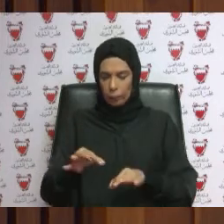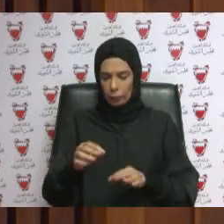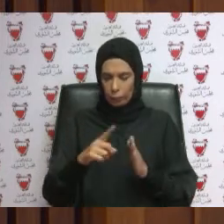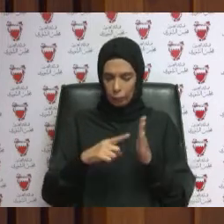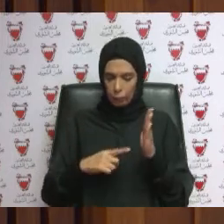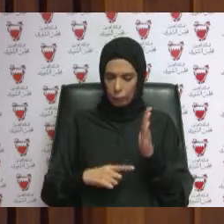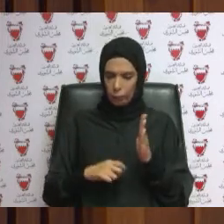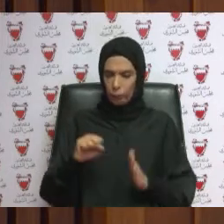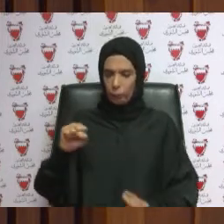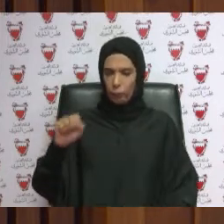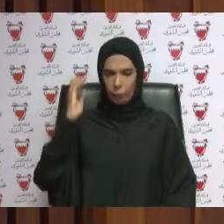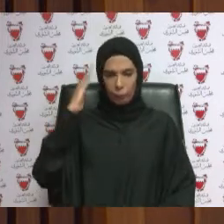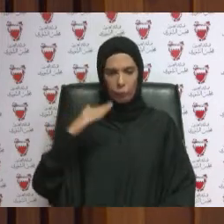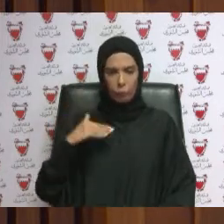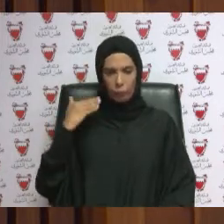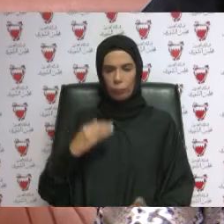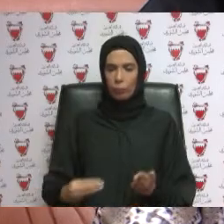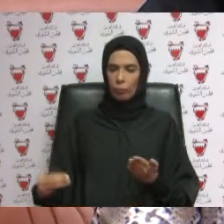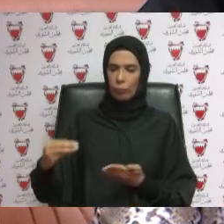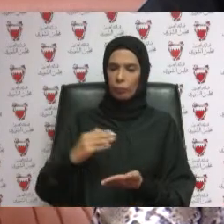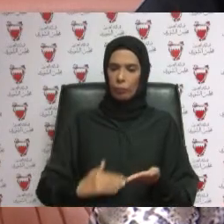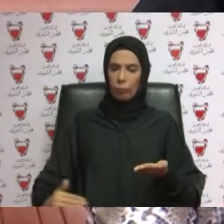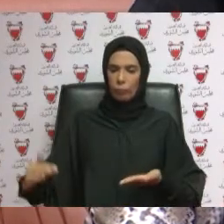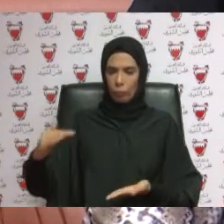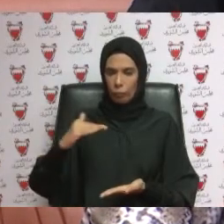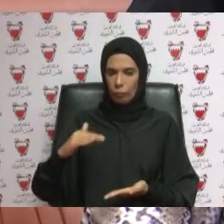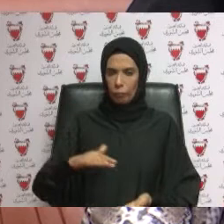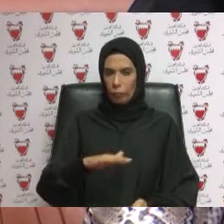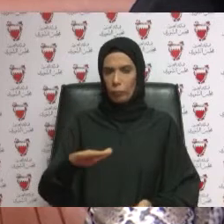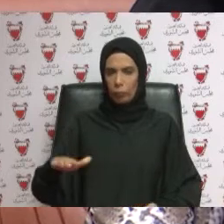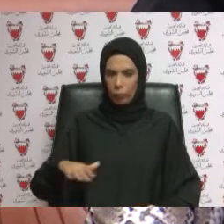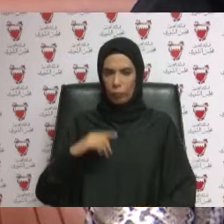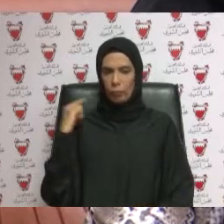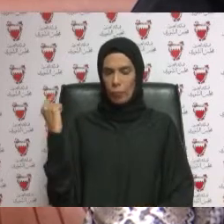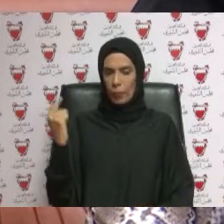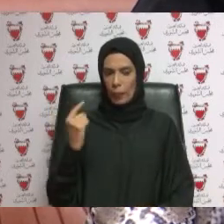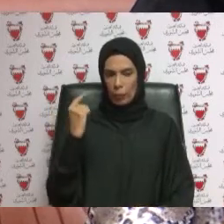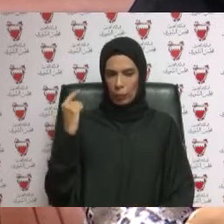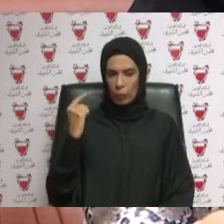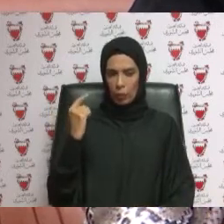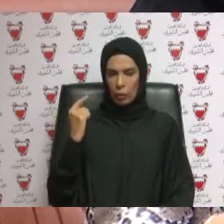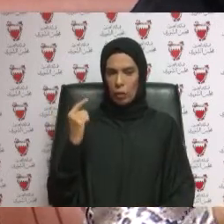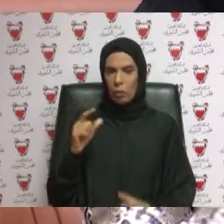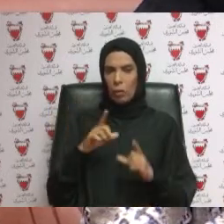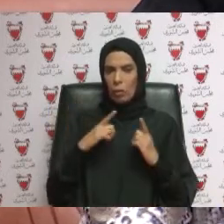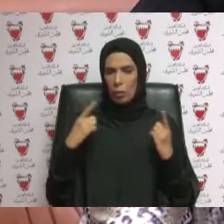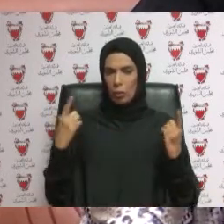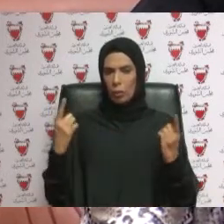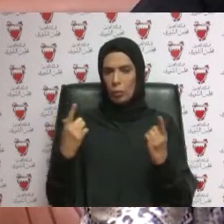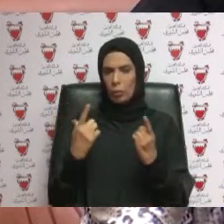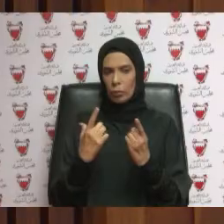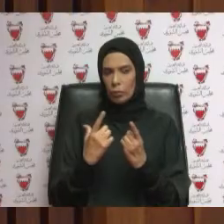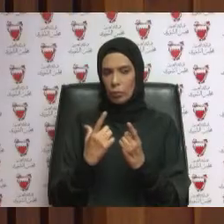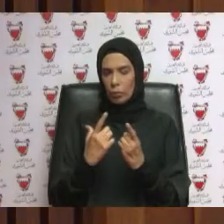تجاه المرأة، وبما يعزز من مكانتها على المستوى الوطني والدولي. وقد أخذت اللجنة بالأسباب التي بني عليها